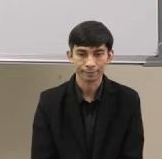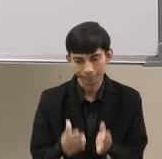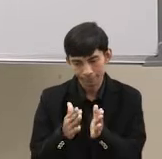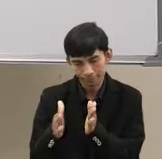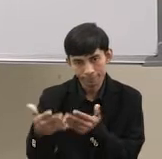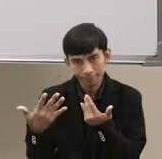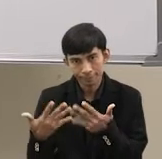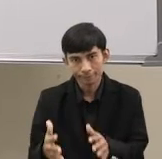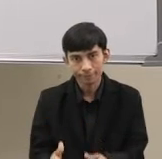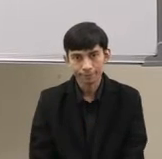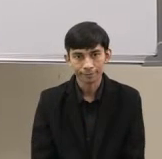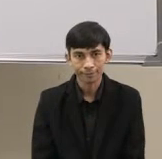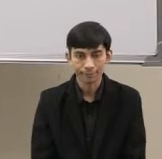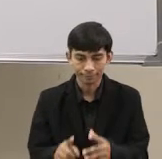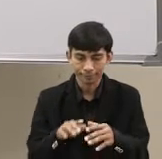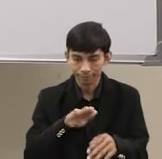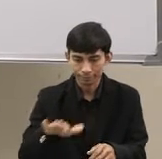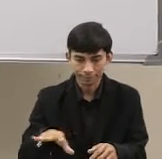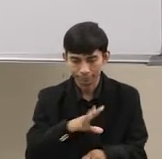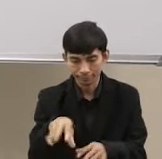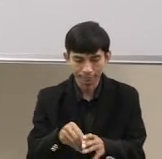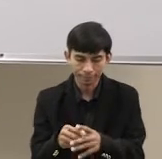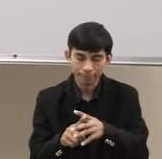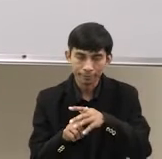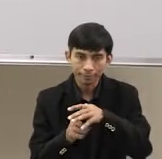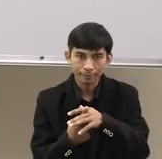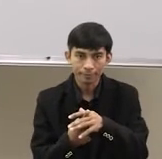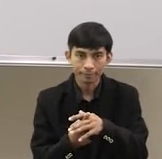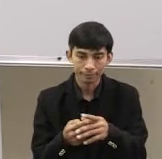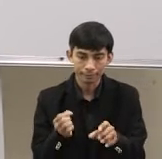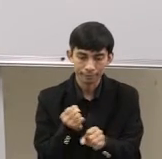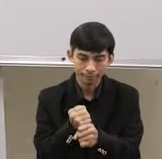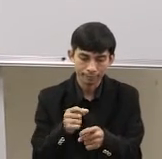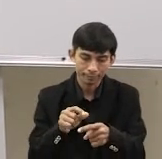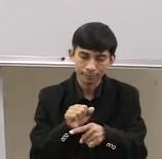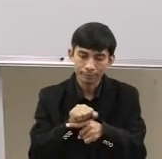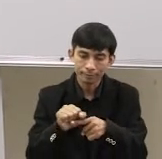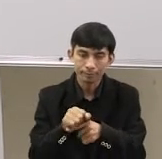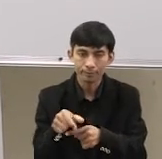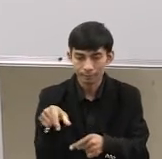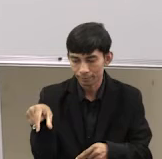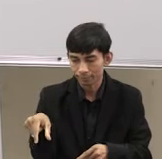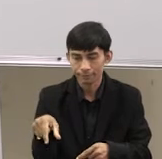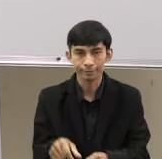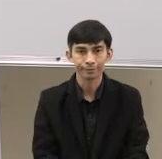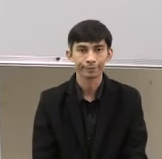Chà, chẳng xong con chạp đá ấm. Con phơ lùm hạt có.